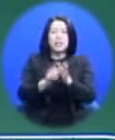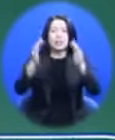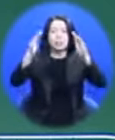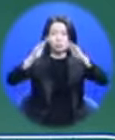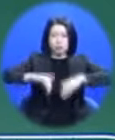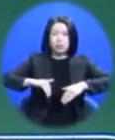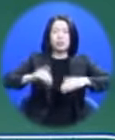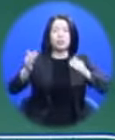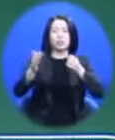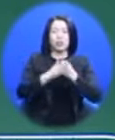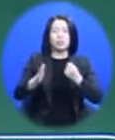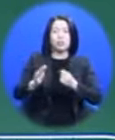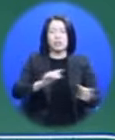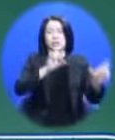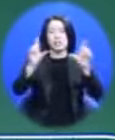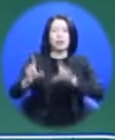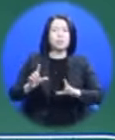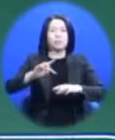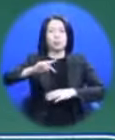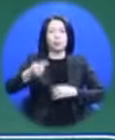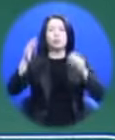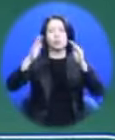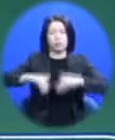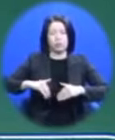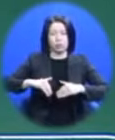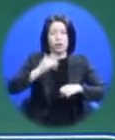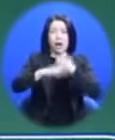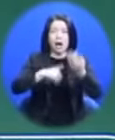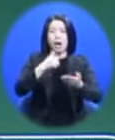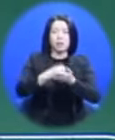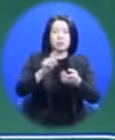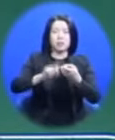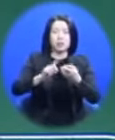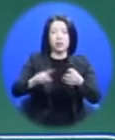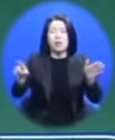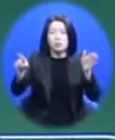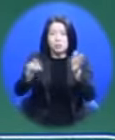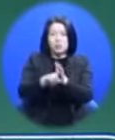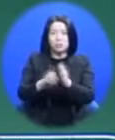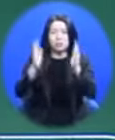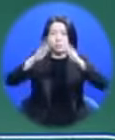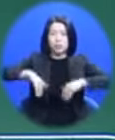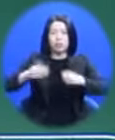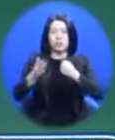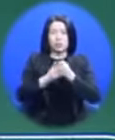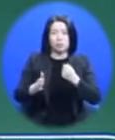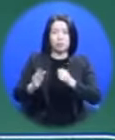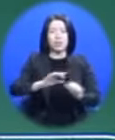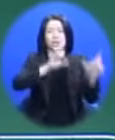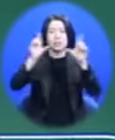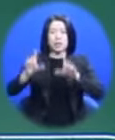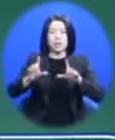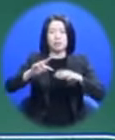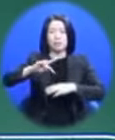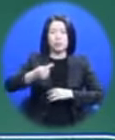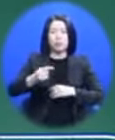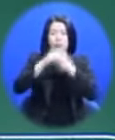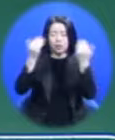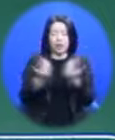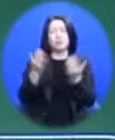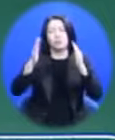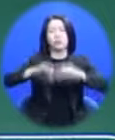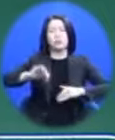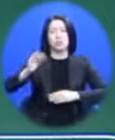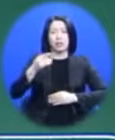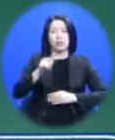무너져서 삶이 무너진 것입니다. 하나님에 대한 믿음이 무너졌기 때문에 삶이 다 무너져버린 거예요.